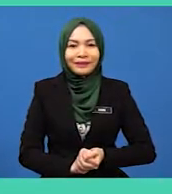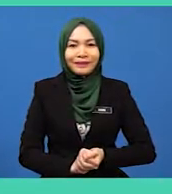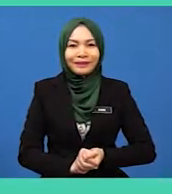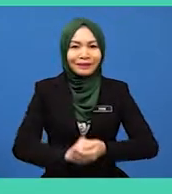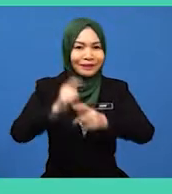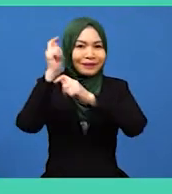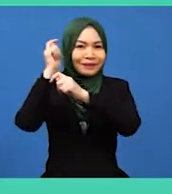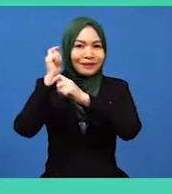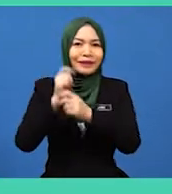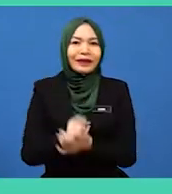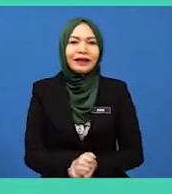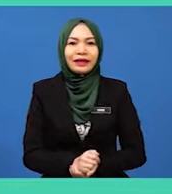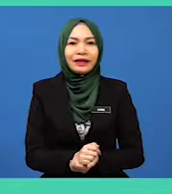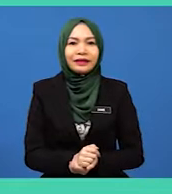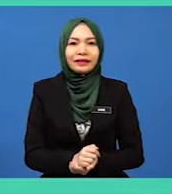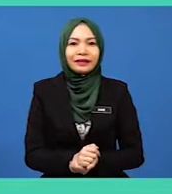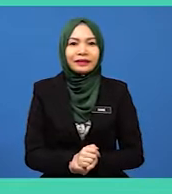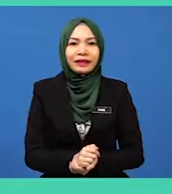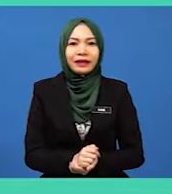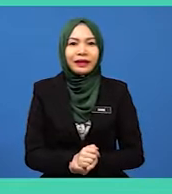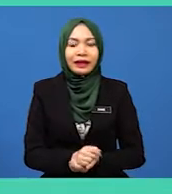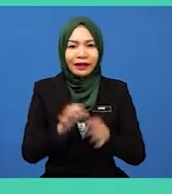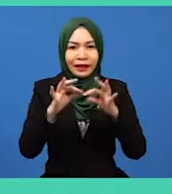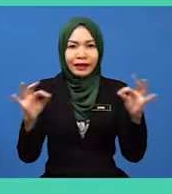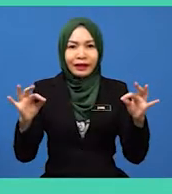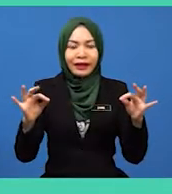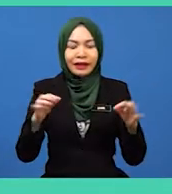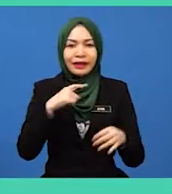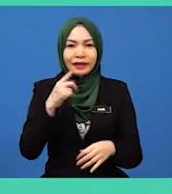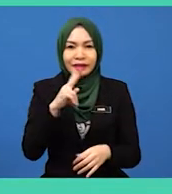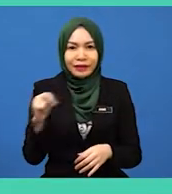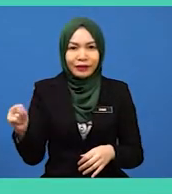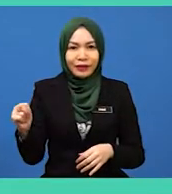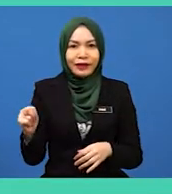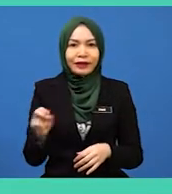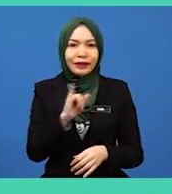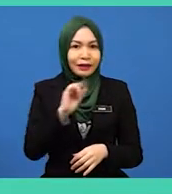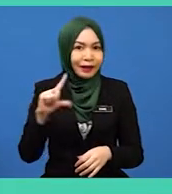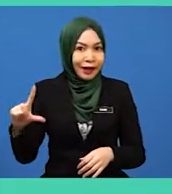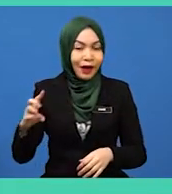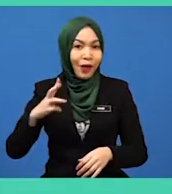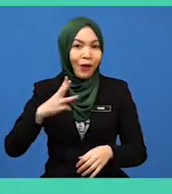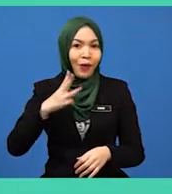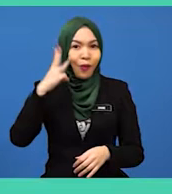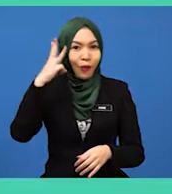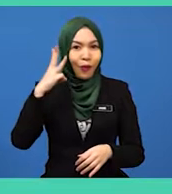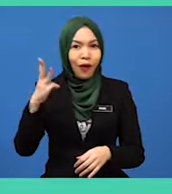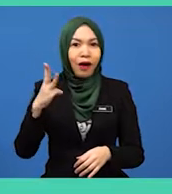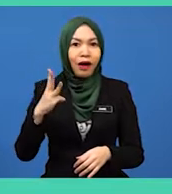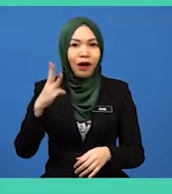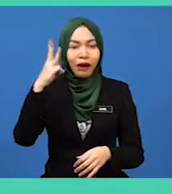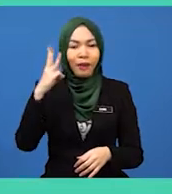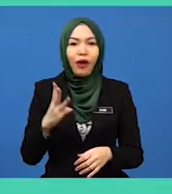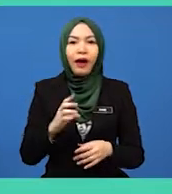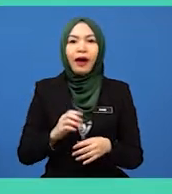Syabas murid-murid. Ayat seruan dalam perenggan ini ialah, wah, pantas sungguh